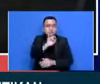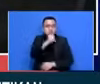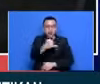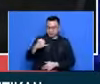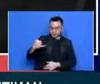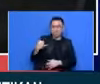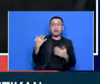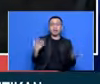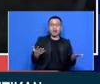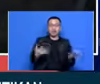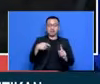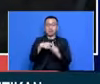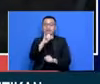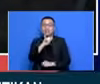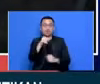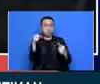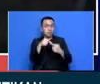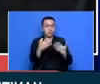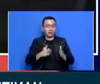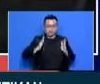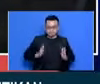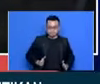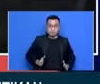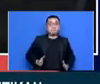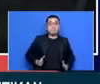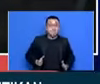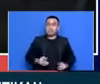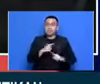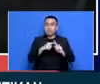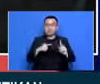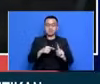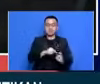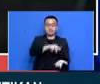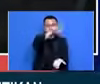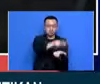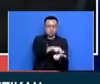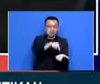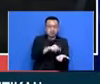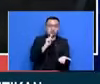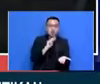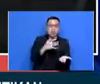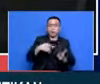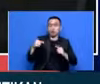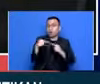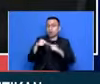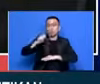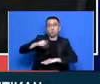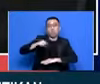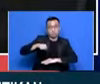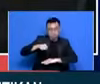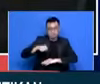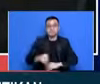menyangkut perilaku sedangkan bunyi putusan adalah substansi itu adalah upaya hukum jadi terhadap